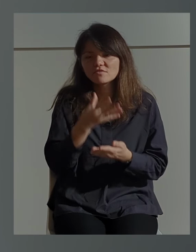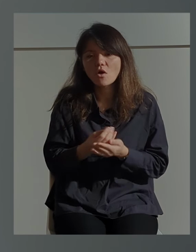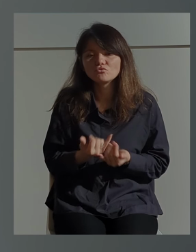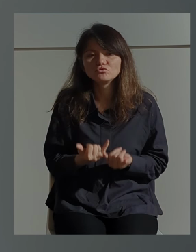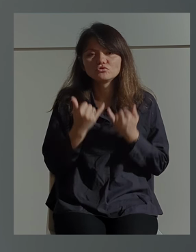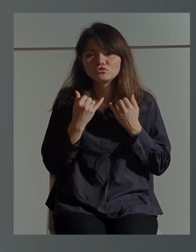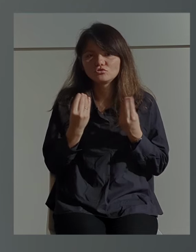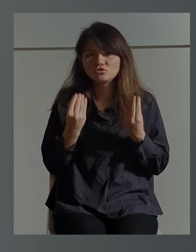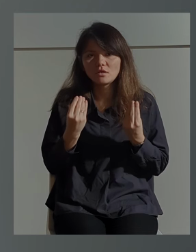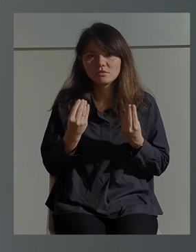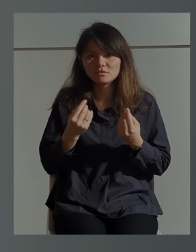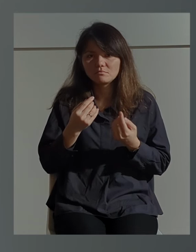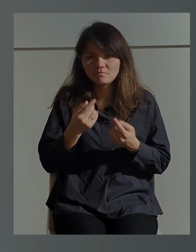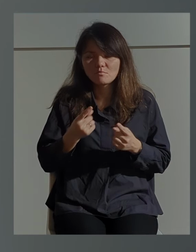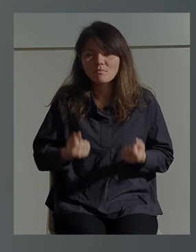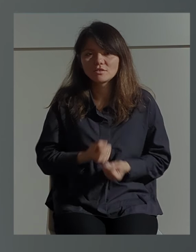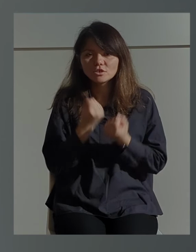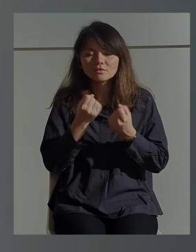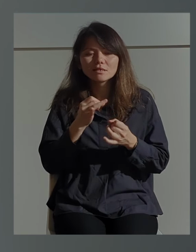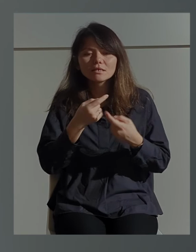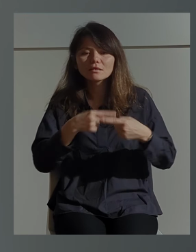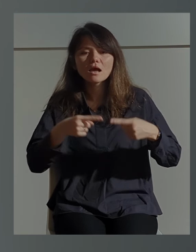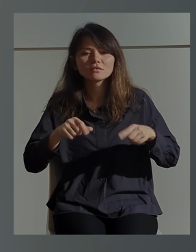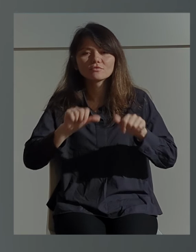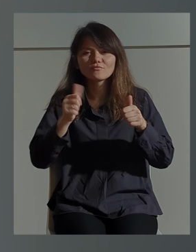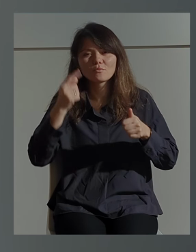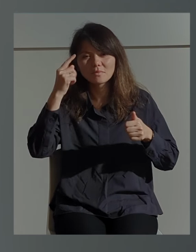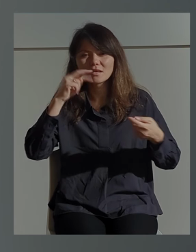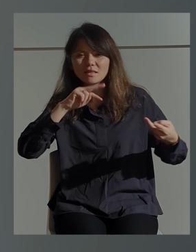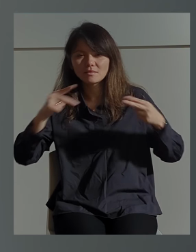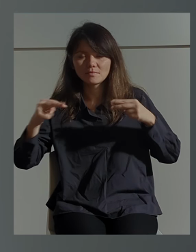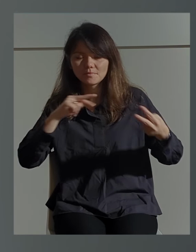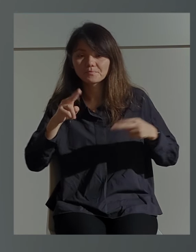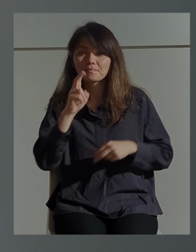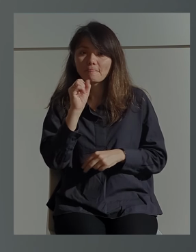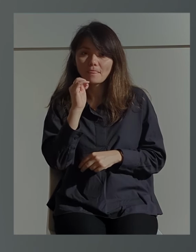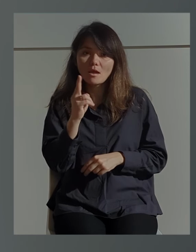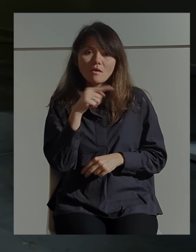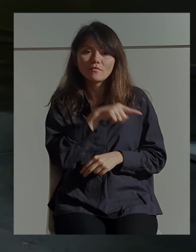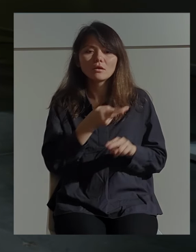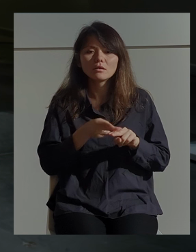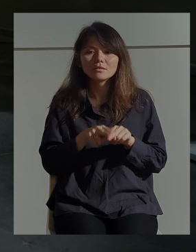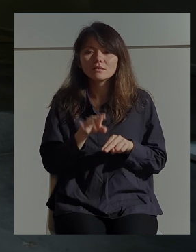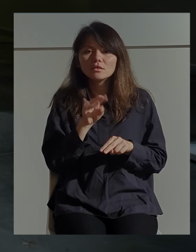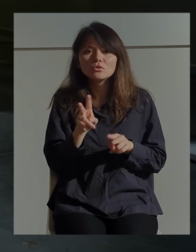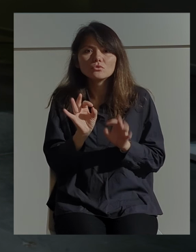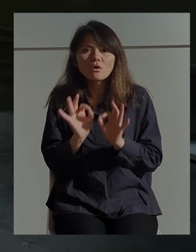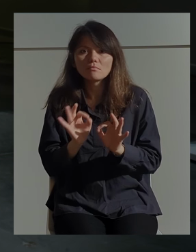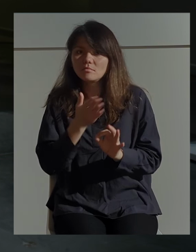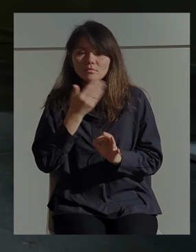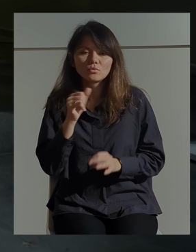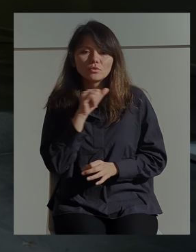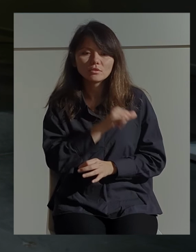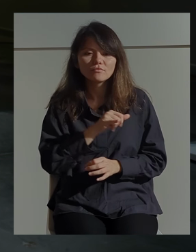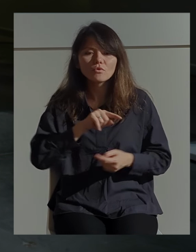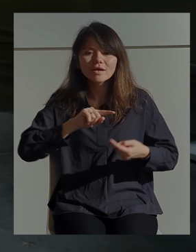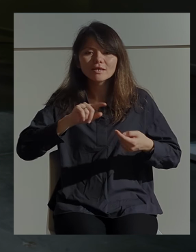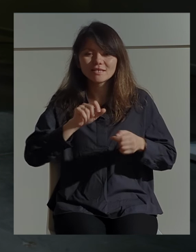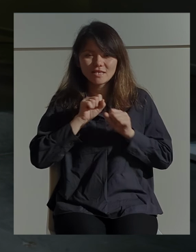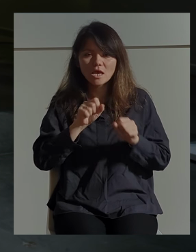различного рода интерпретации так вот у каки вот этого Имана просто нет его герои